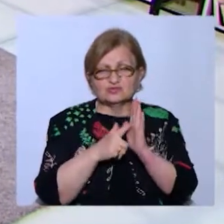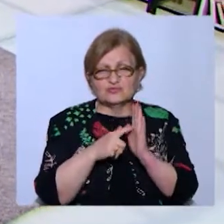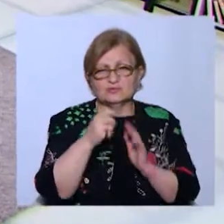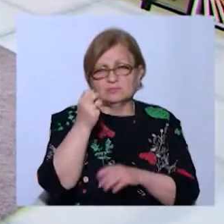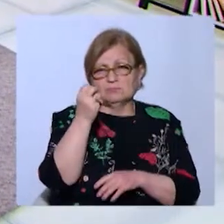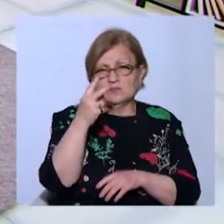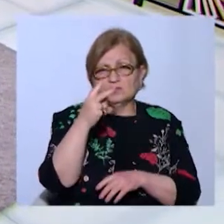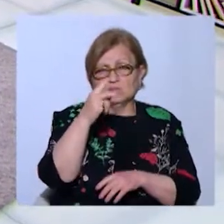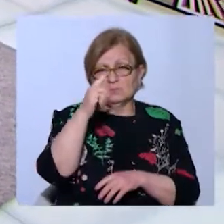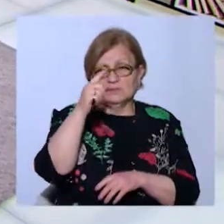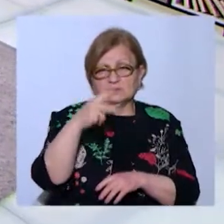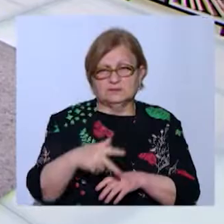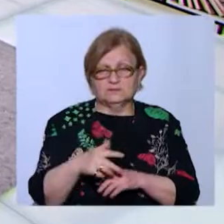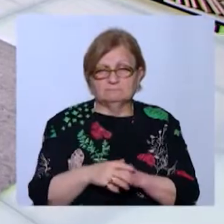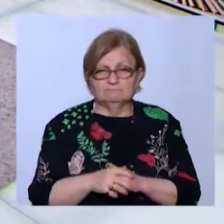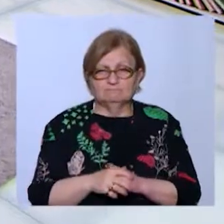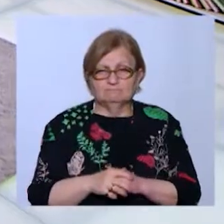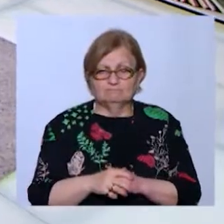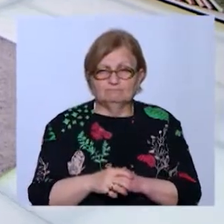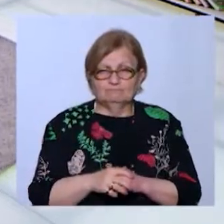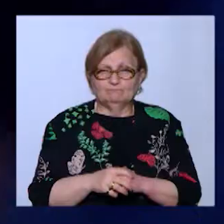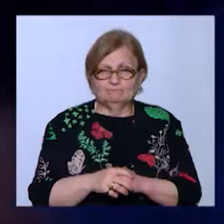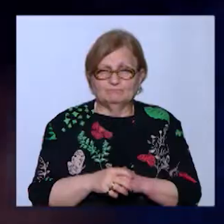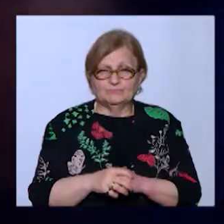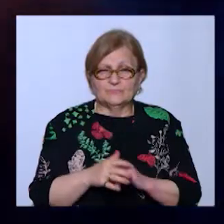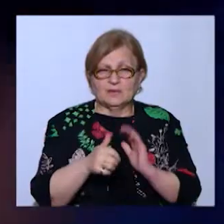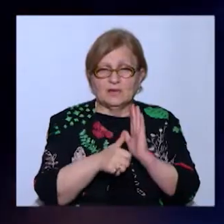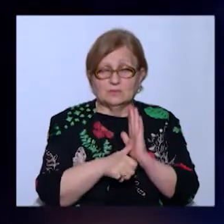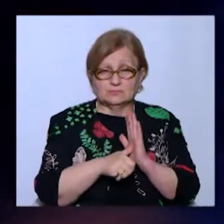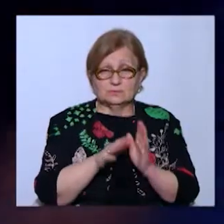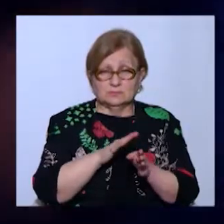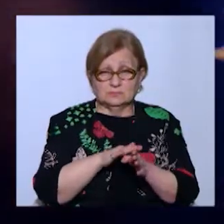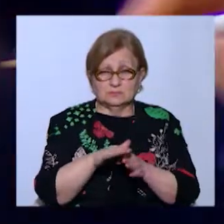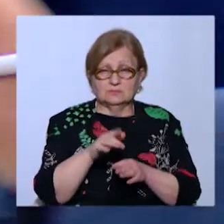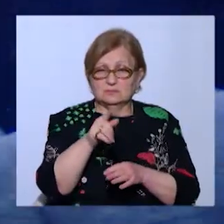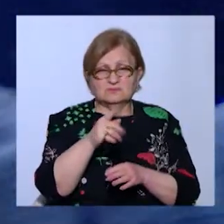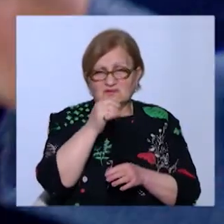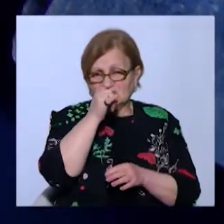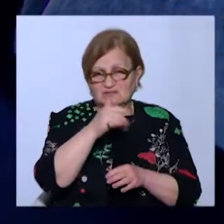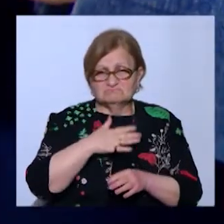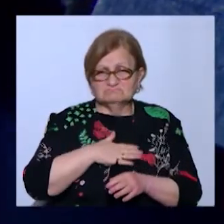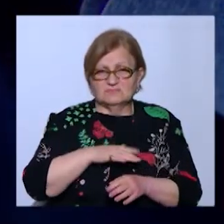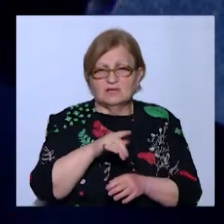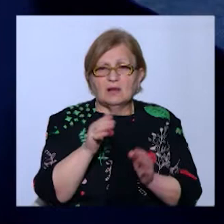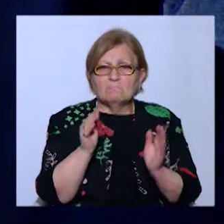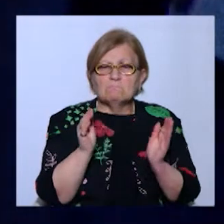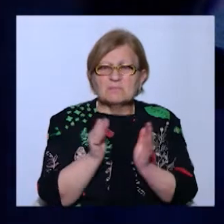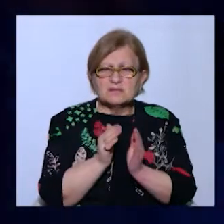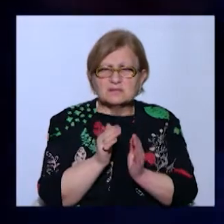6.712. მაშასადამე n-ი 6-ის ტოლიენი ამ უტოლობას ვერ აკმაყოფილებს და მინიმალური n-ი